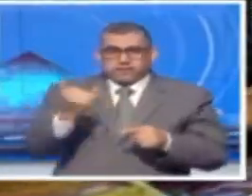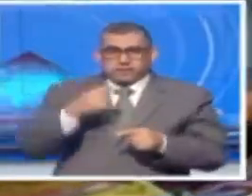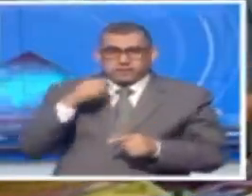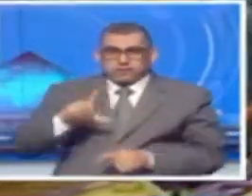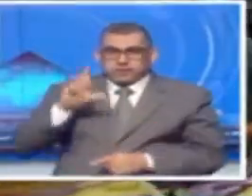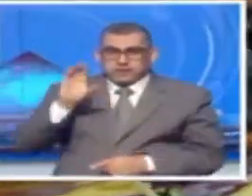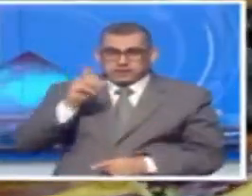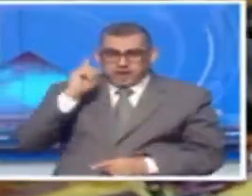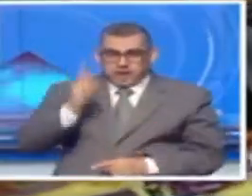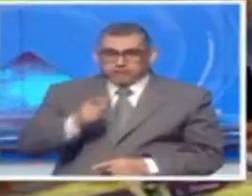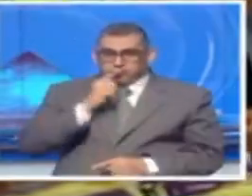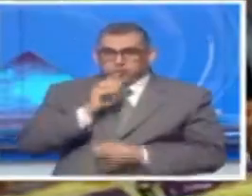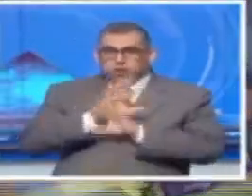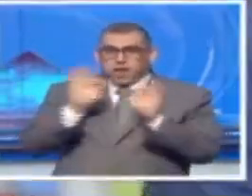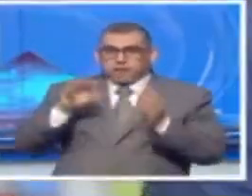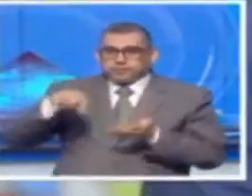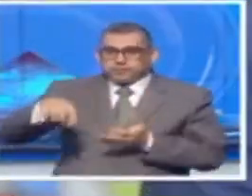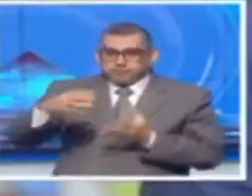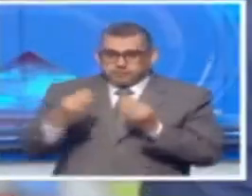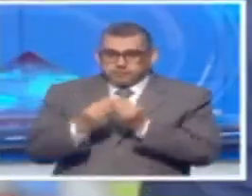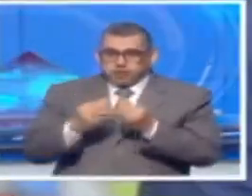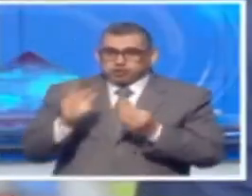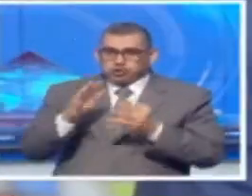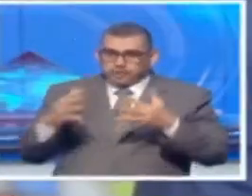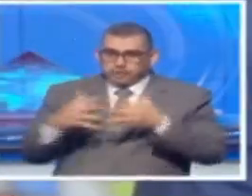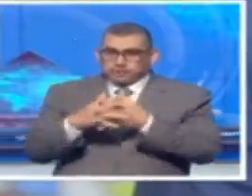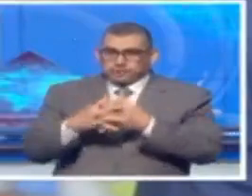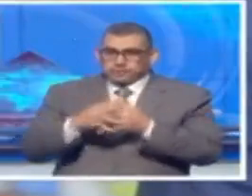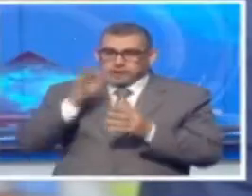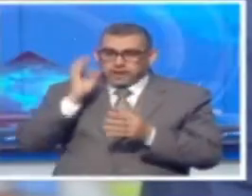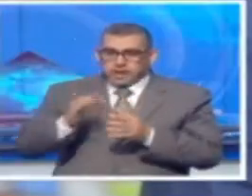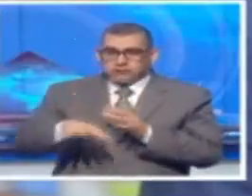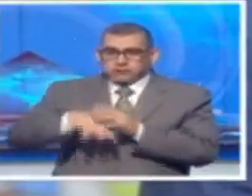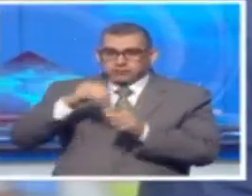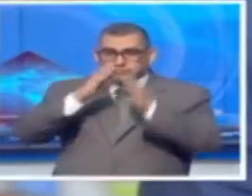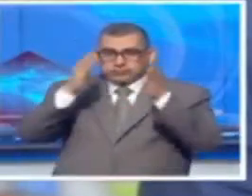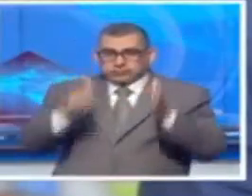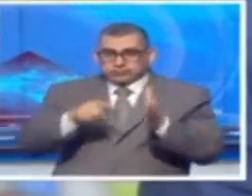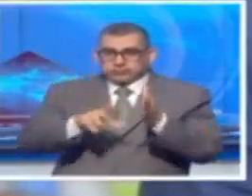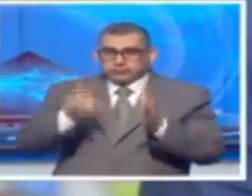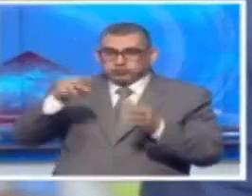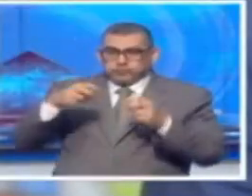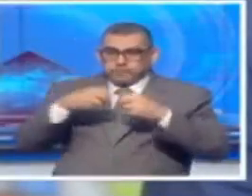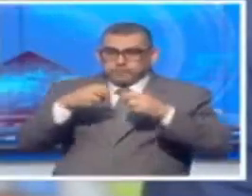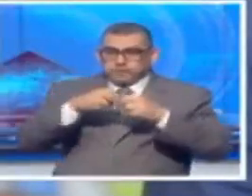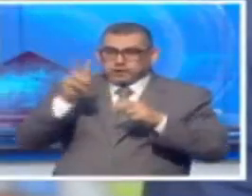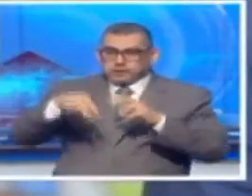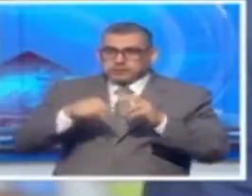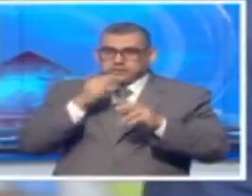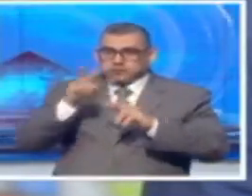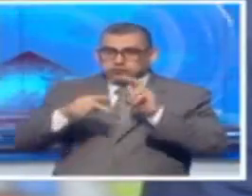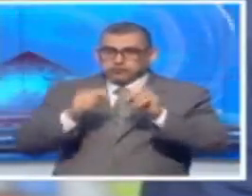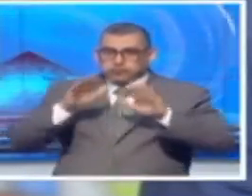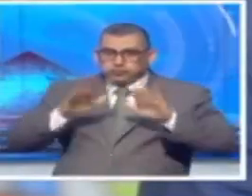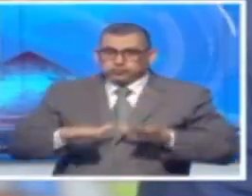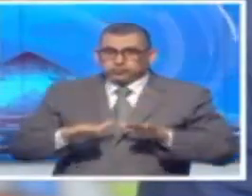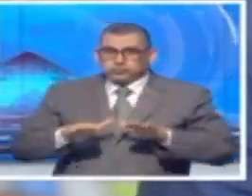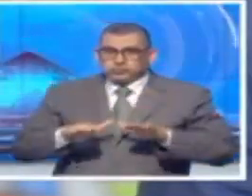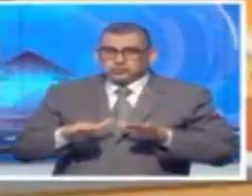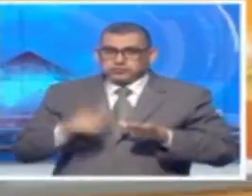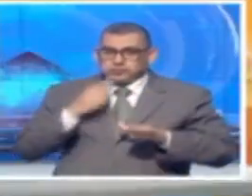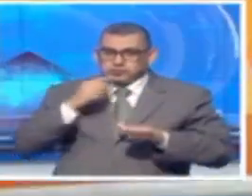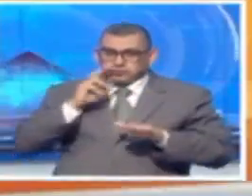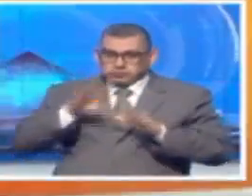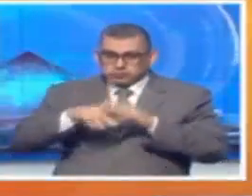الرئيس بضرورة التواجد مع المواطنين، بضرورة إقامة الشوادر وإقامة المعارض وتوفير سلع بأسعار مخفضة وجودة